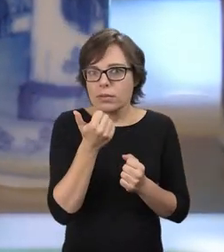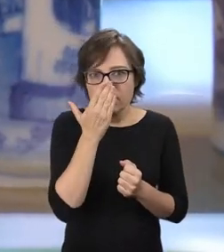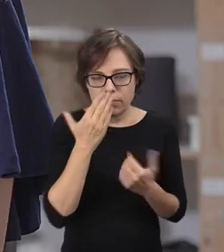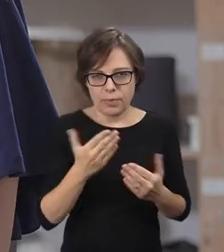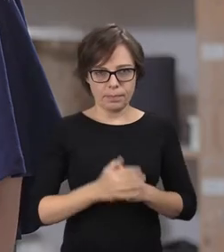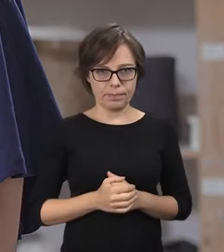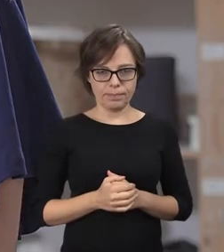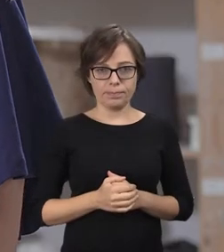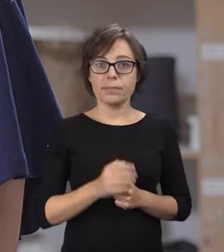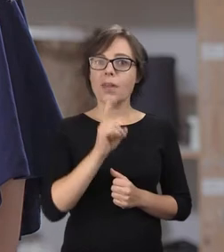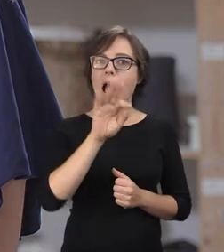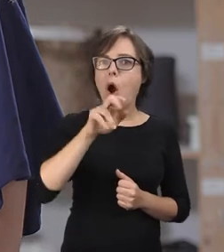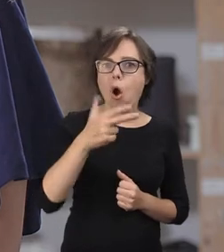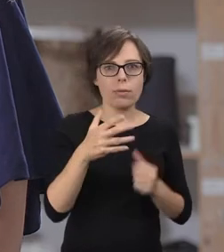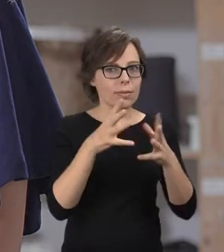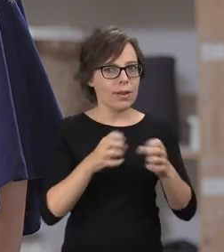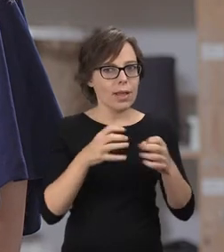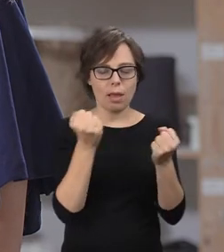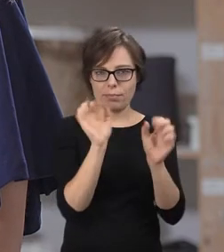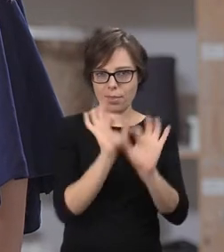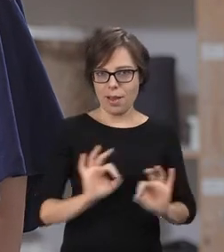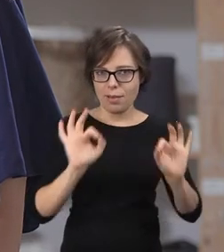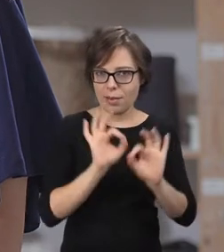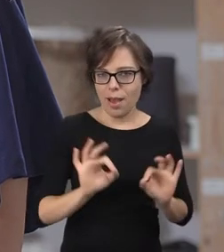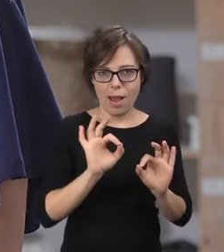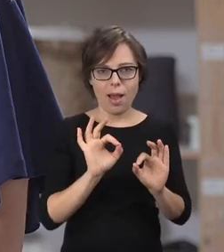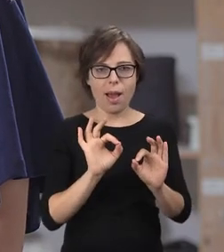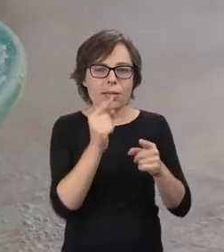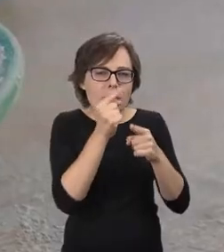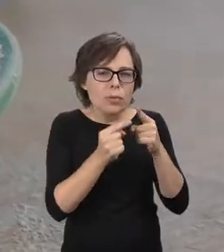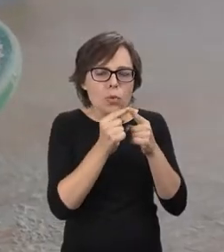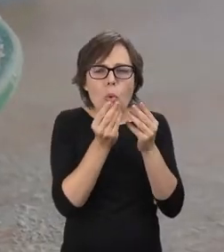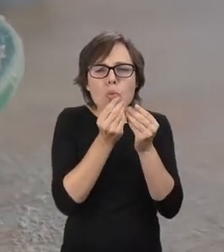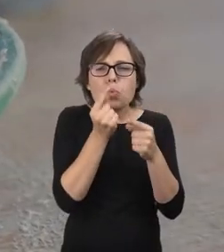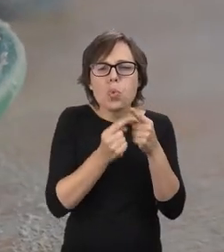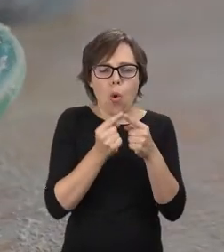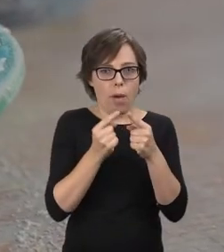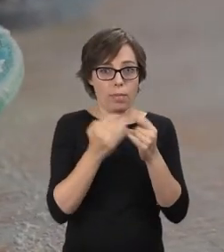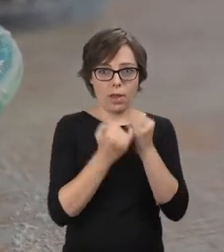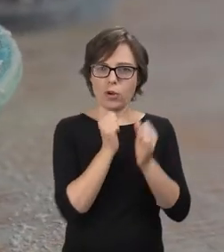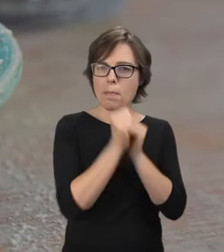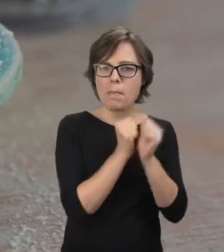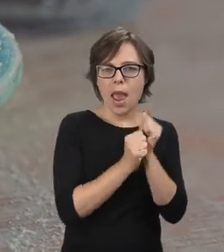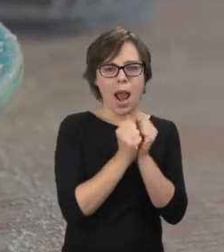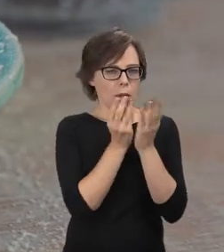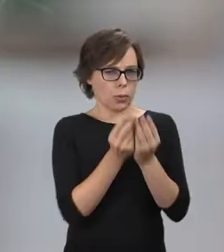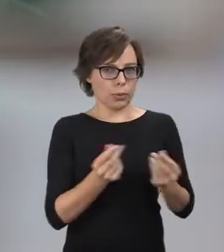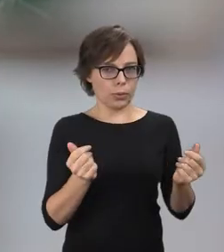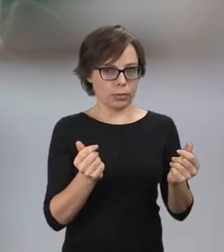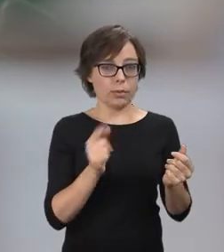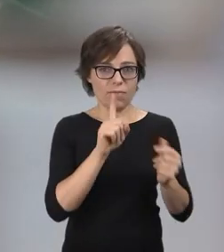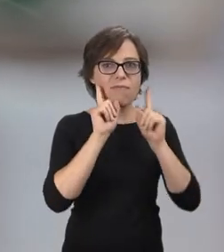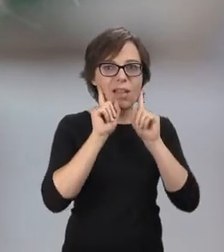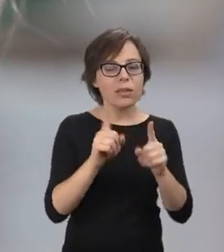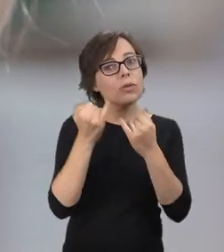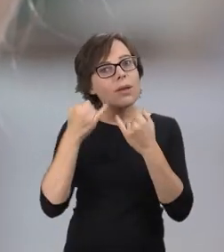sekret. Kaolin jest taką bardzo delikatną glinką, o bardzo drobnych cząsteczkach, kiedy je dobrze zmielimy. Jest bardzo sypki, no